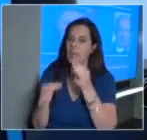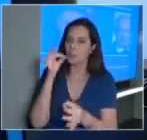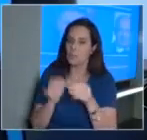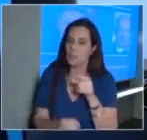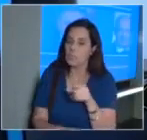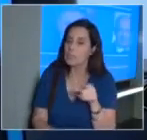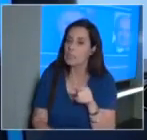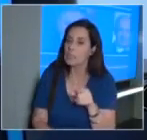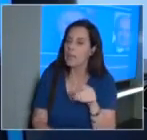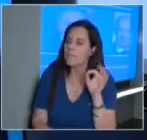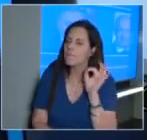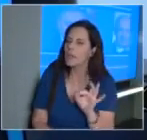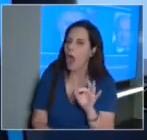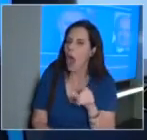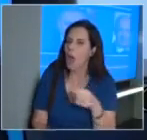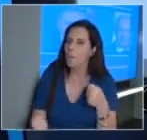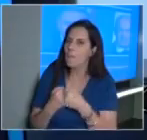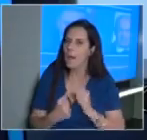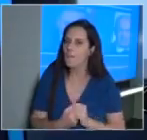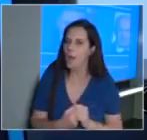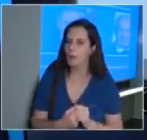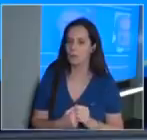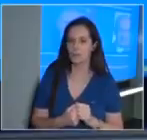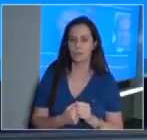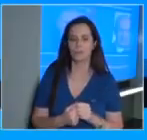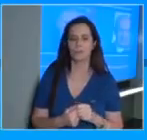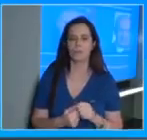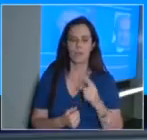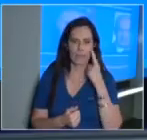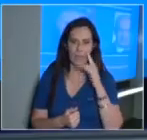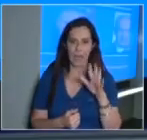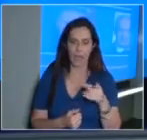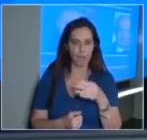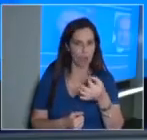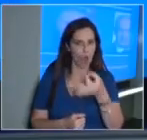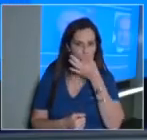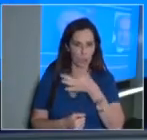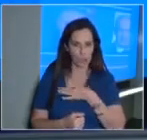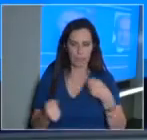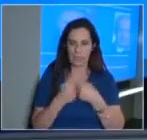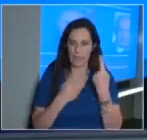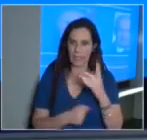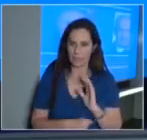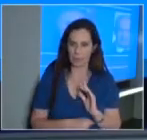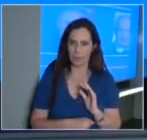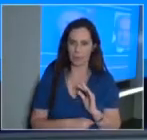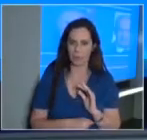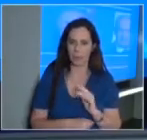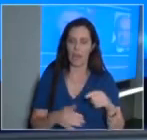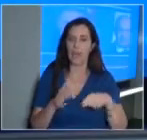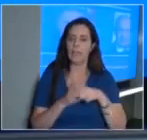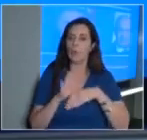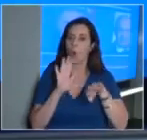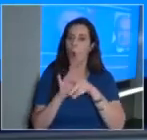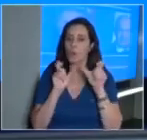העליון, שזה יחתים לך את המאבק האידיאולוגי? אז אני שמח על הזדמנות להסביר, אבל תראי איך את בתוך השאלה סתרת את עצמך. תיקון